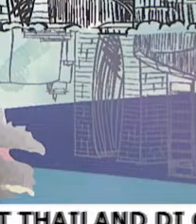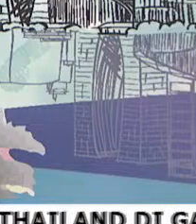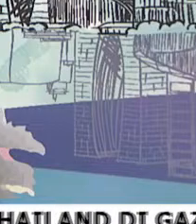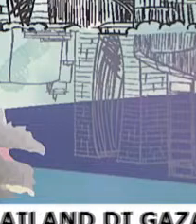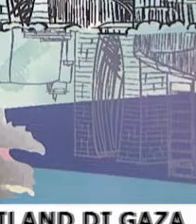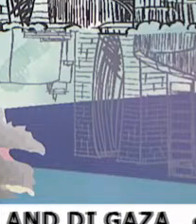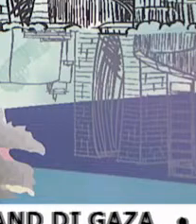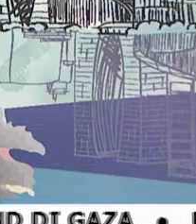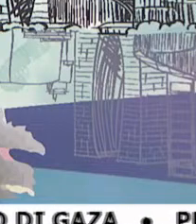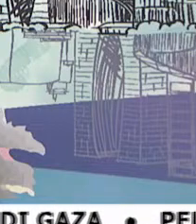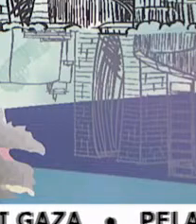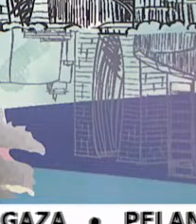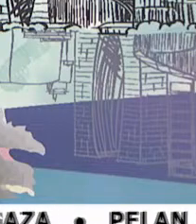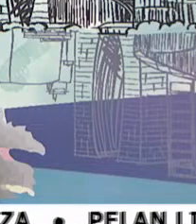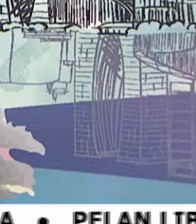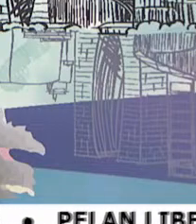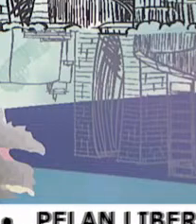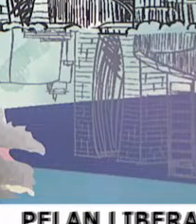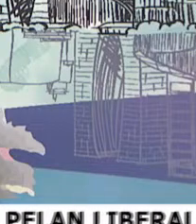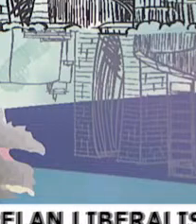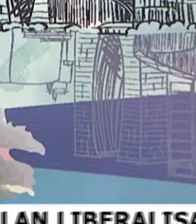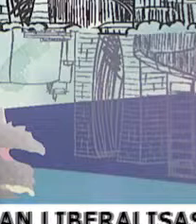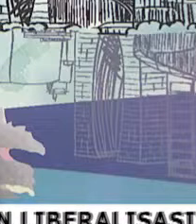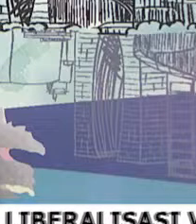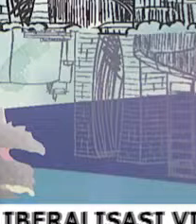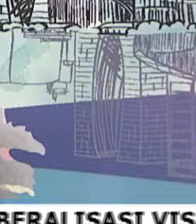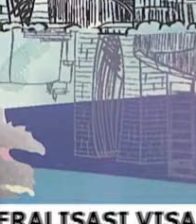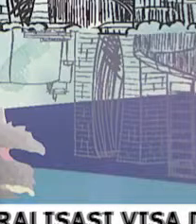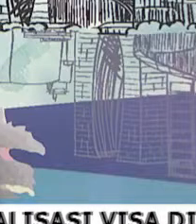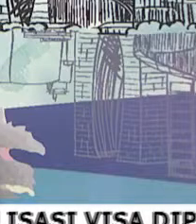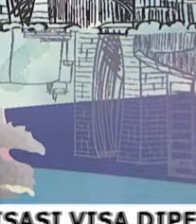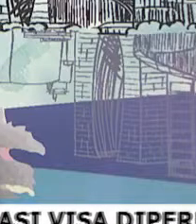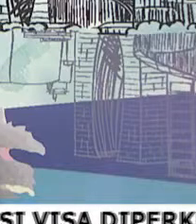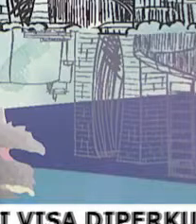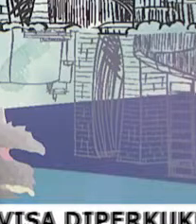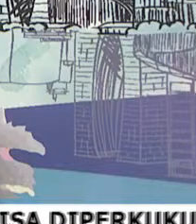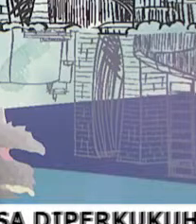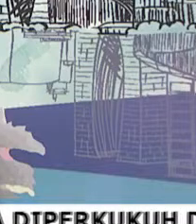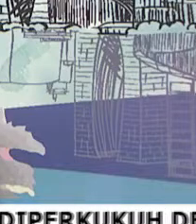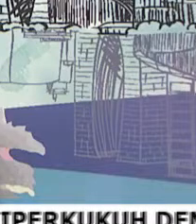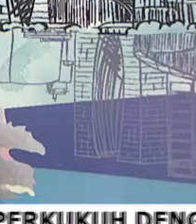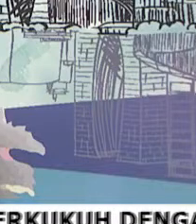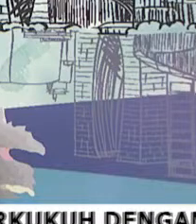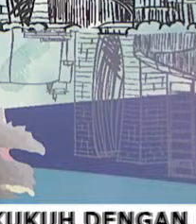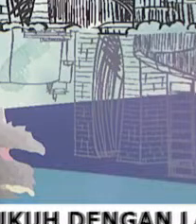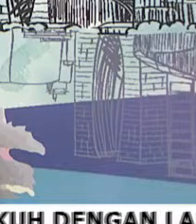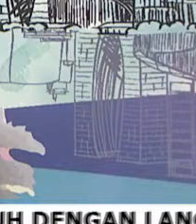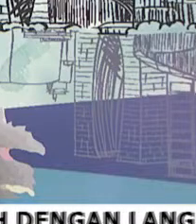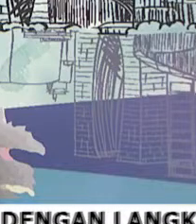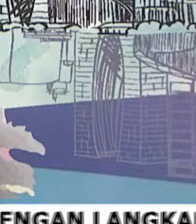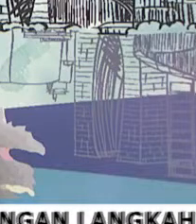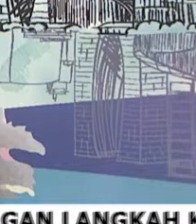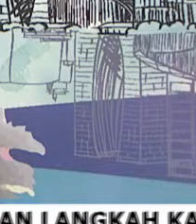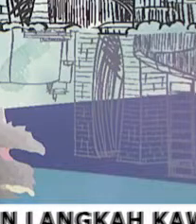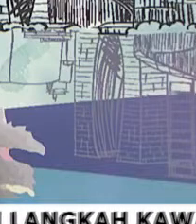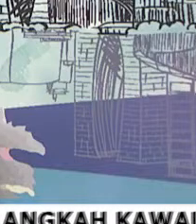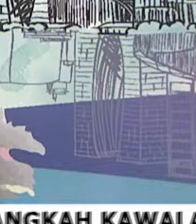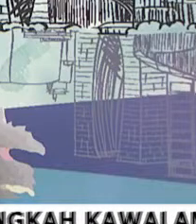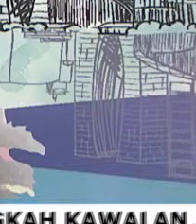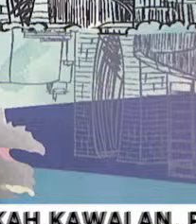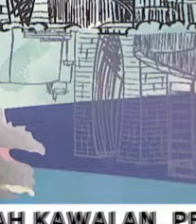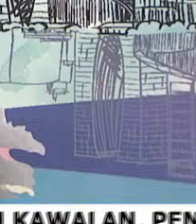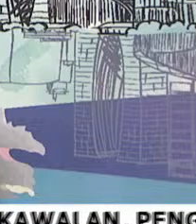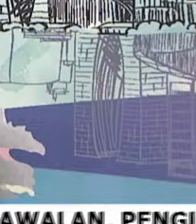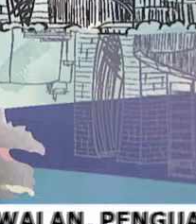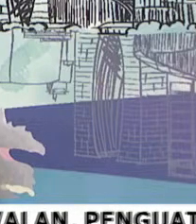negara hari ini a berkenaan dengan perkara yang sedang berlangsung ketika ini dewan negara iaitu soalan nombor enam berkenaan